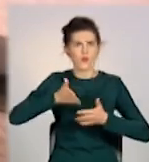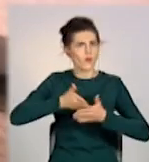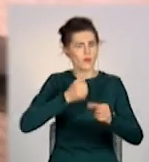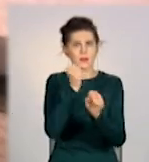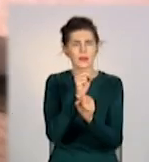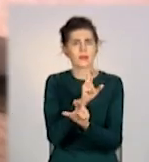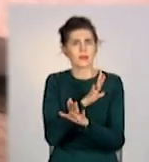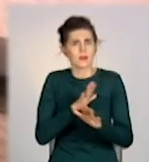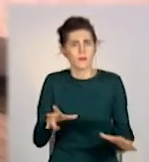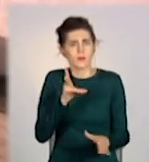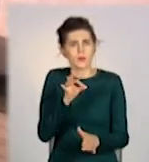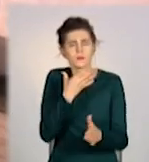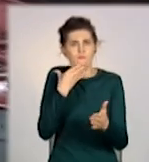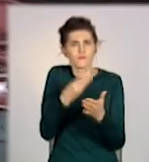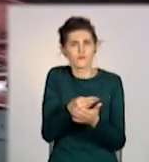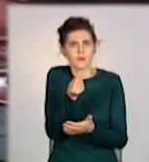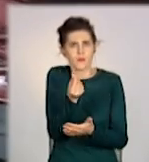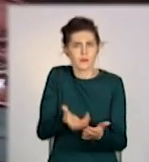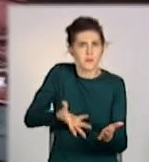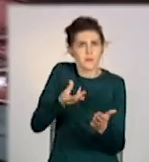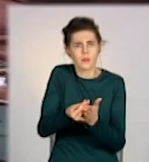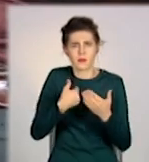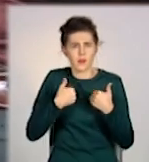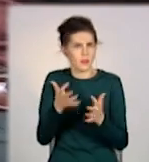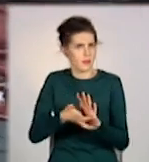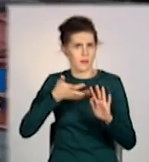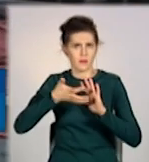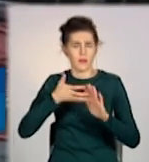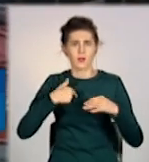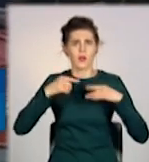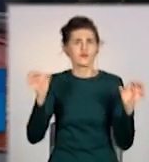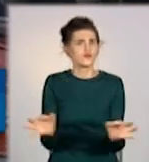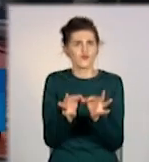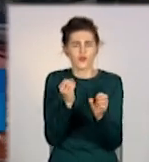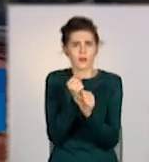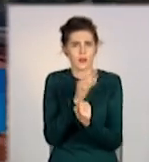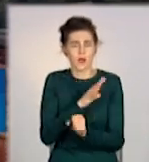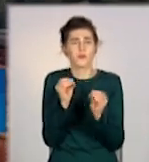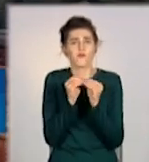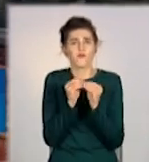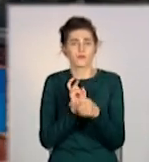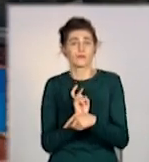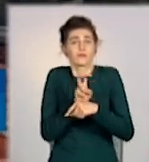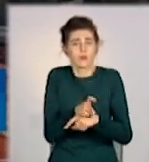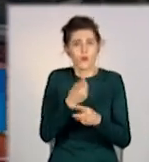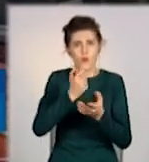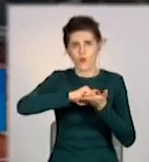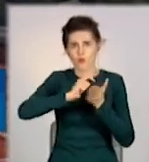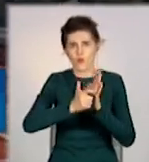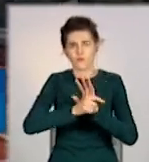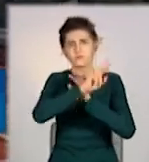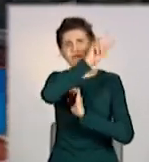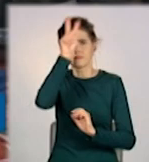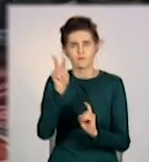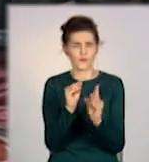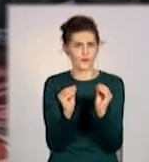це в переселенки не вистачає. Нічого ніде не діла. Ось як зайшли в цю кімнату. Ну, в кого є здоров'я,